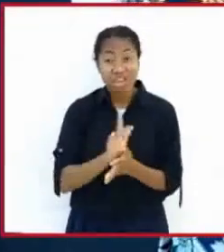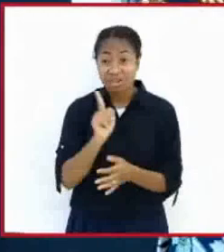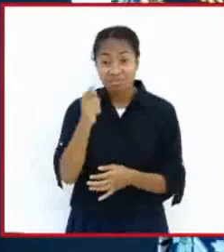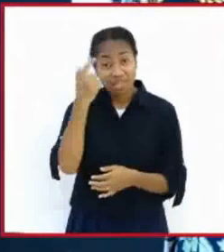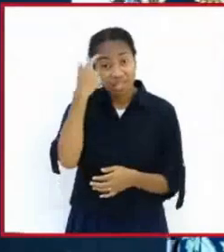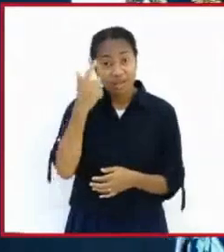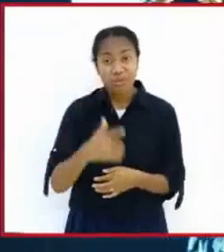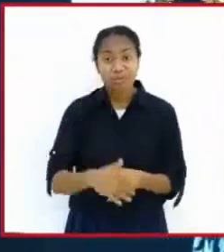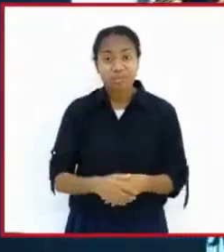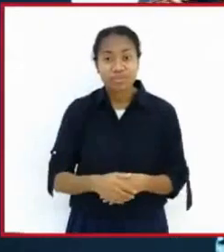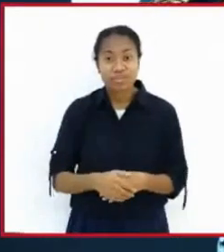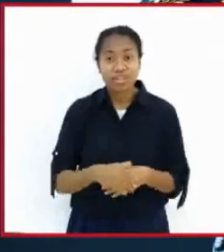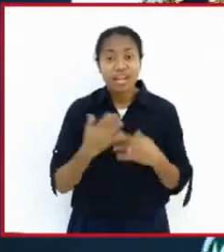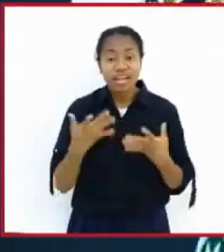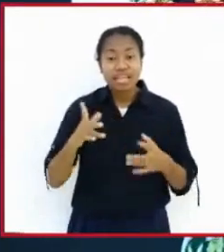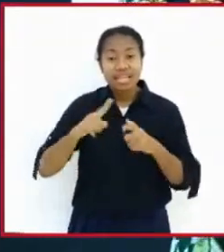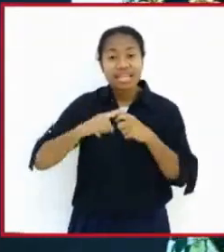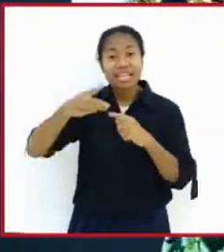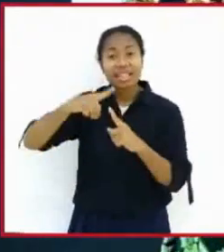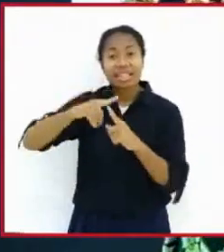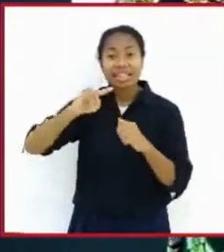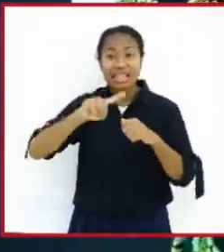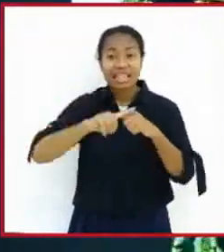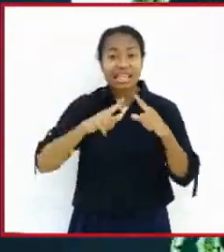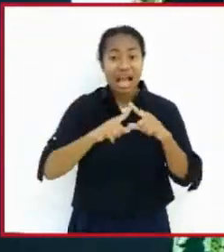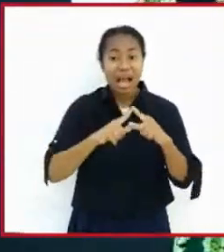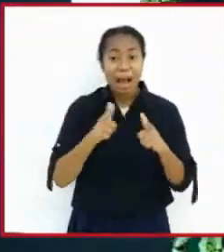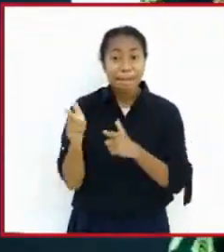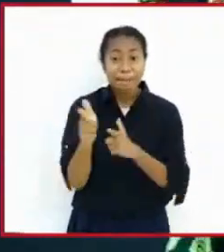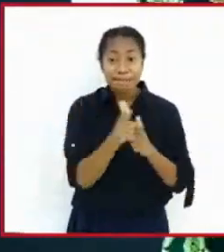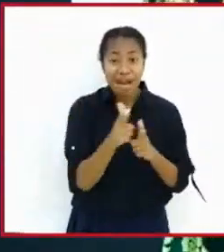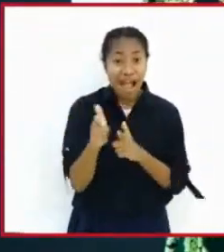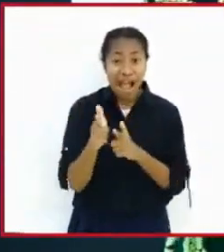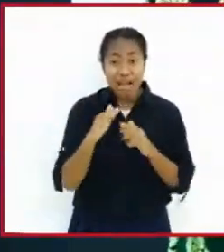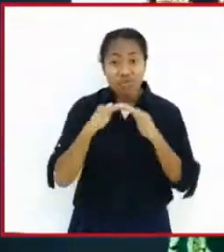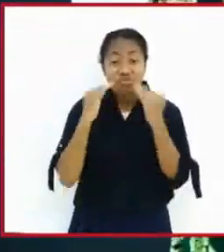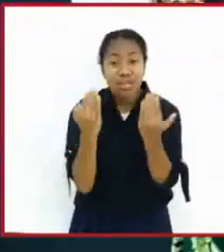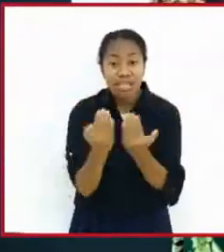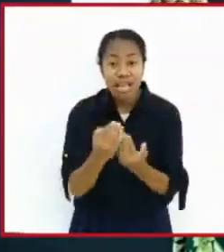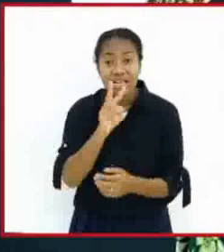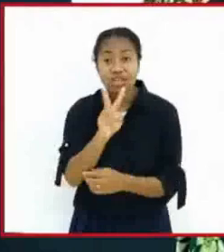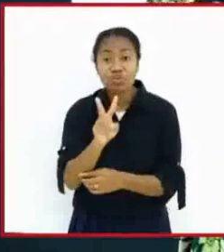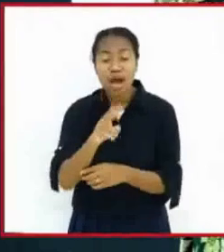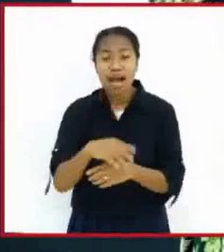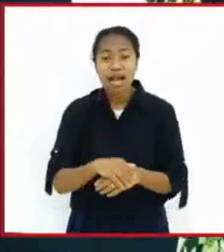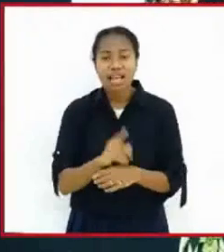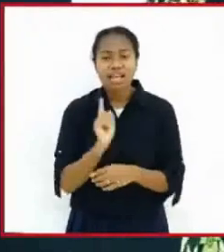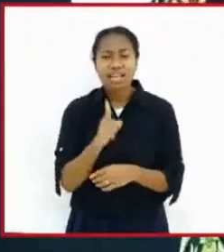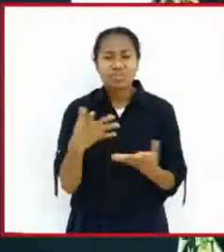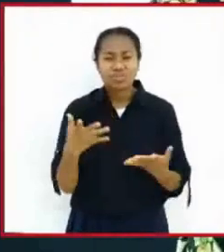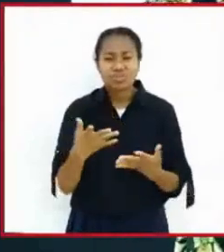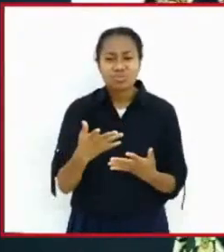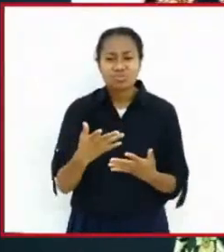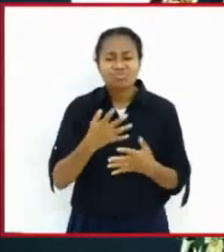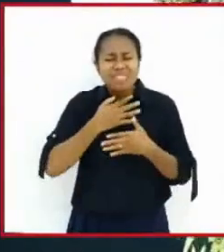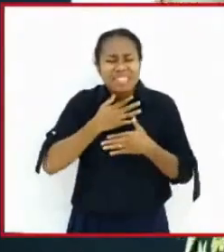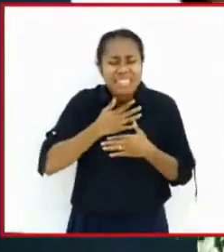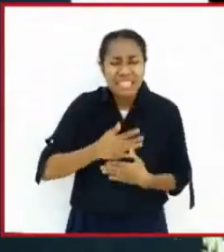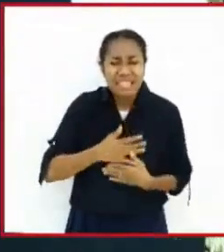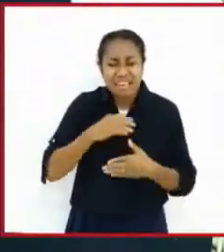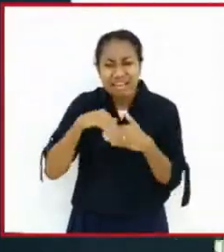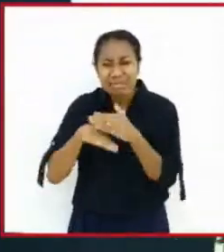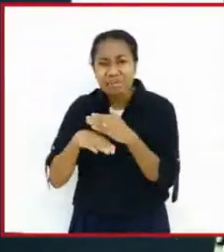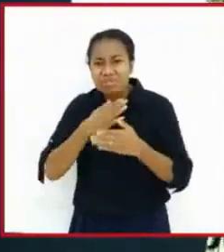sekarang ketika Perang Dunia Kedua mereka sempat menderita di bawah